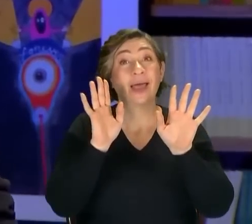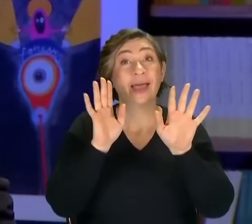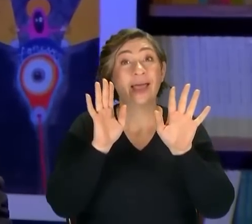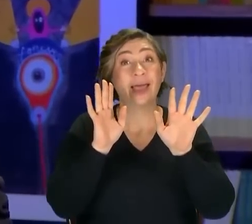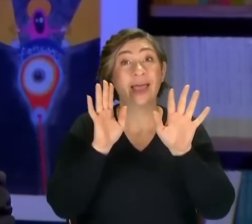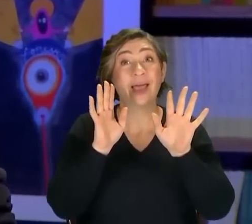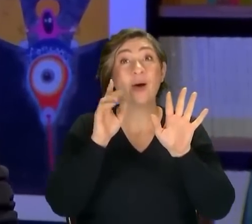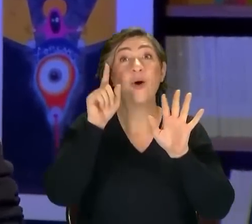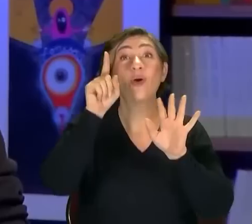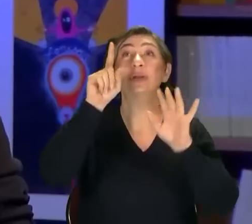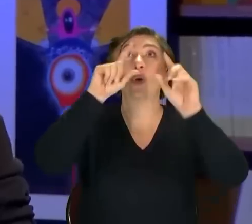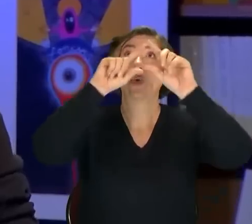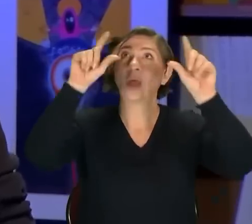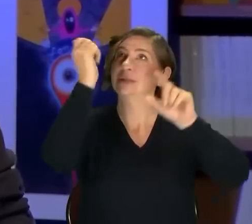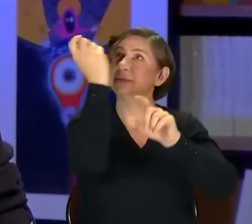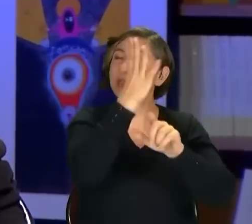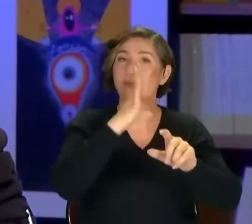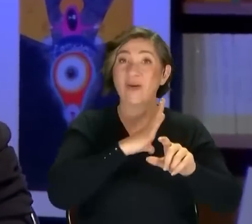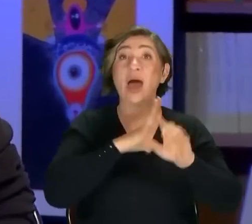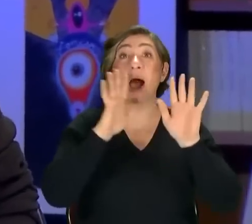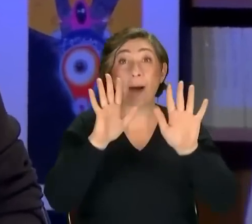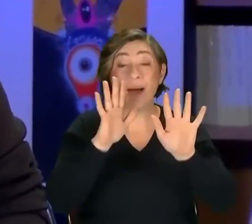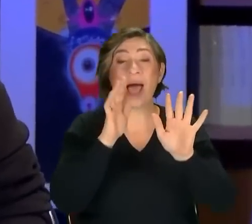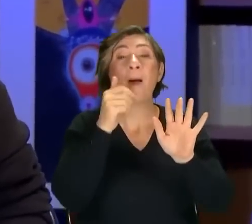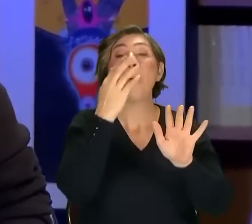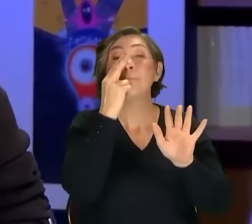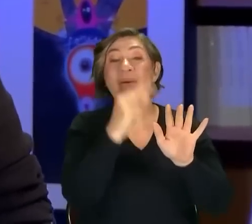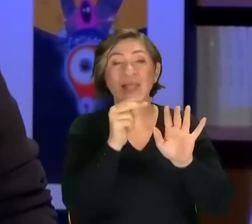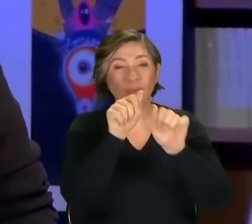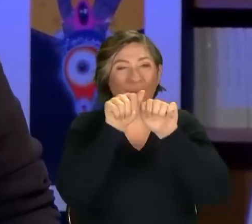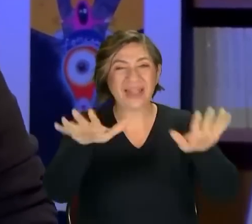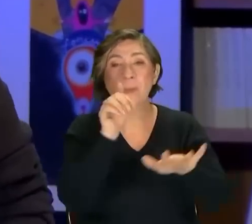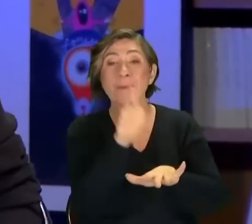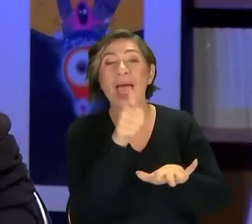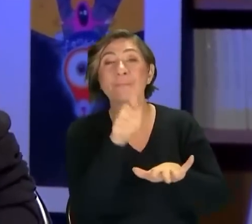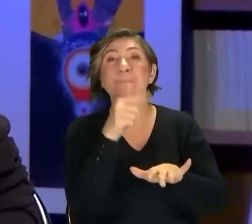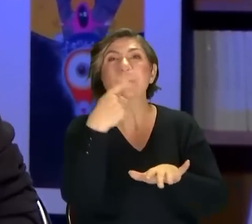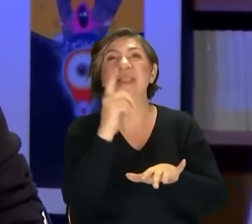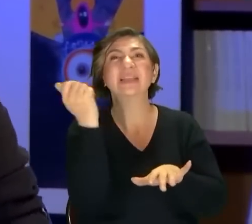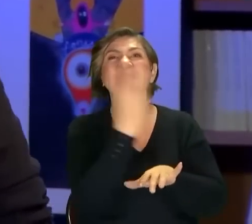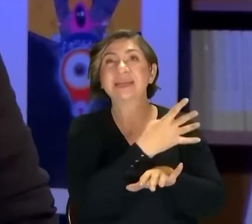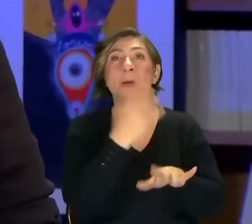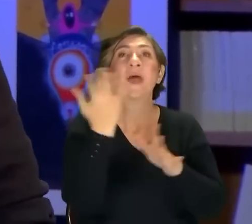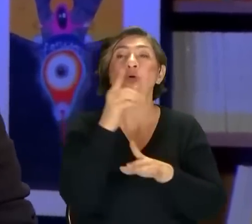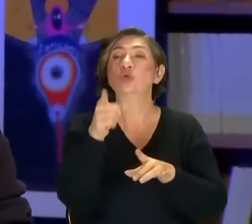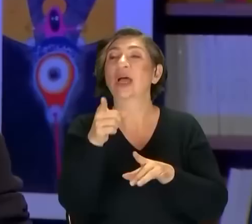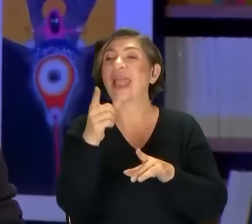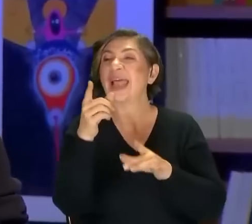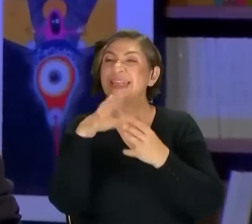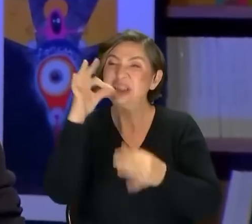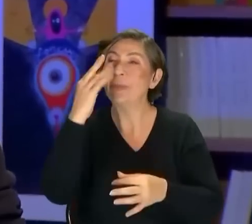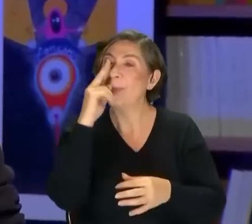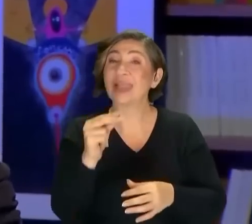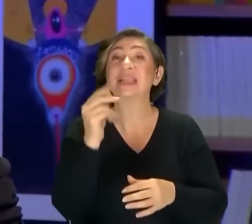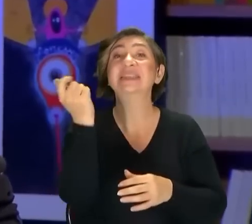geldim. Yani orada yukarıda sayı gözüküyor. Ama mesela postun altında şu kadar bin insan beğendi ya da şu kadar kişi beğendi yazar